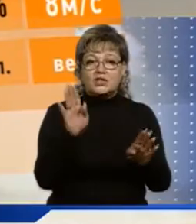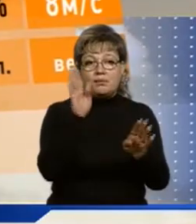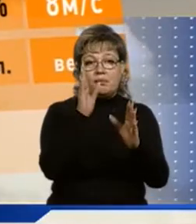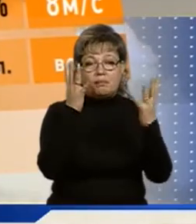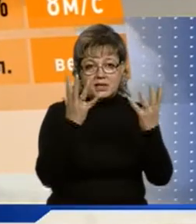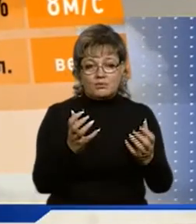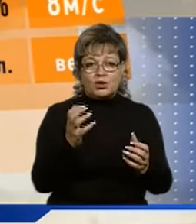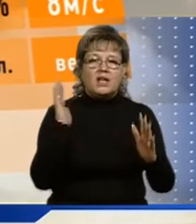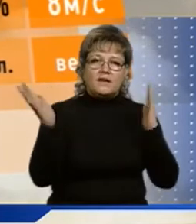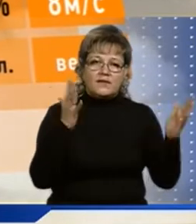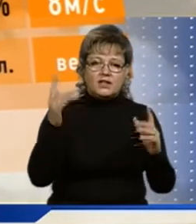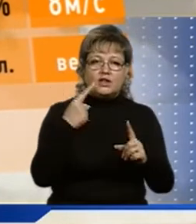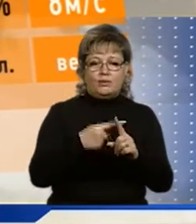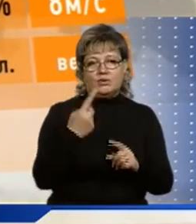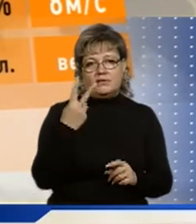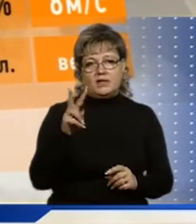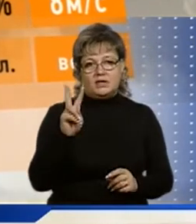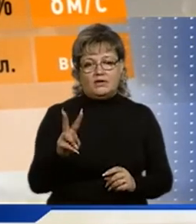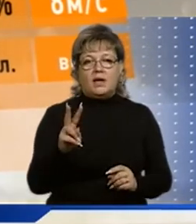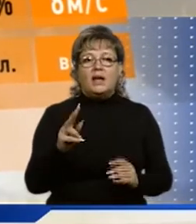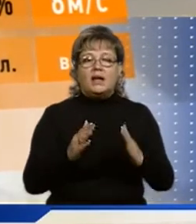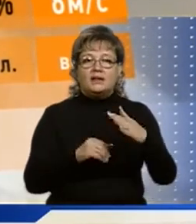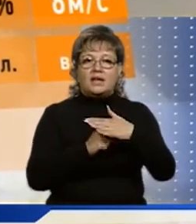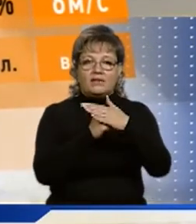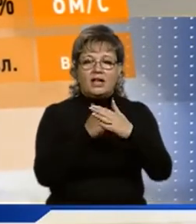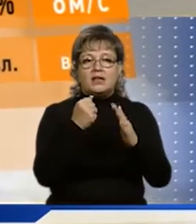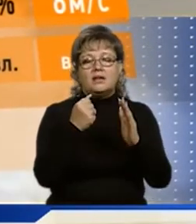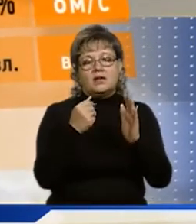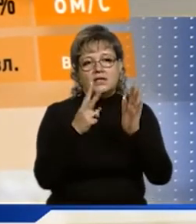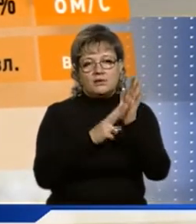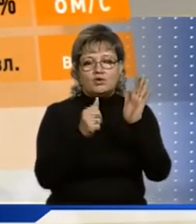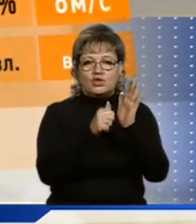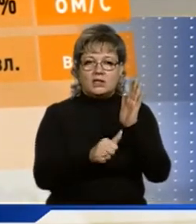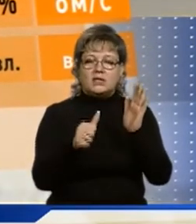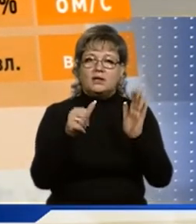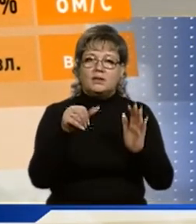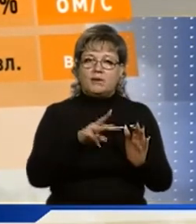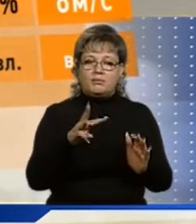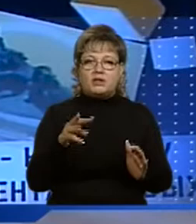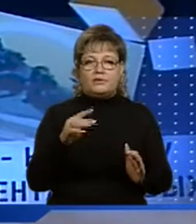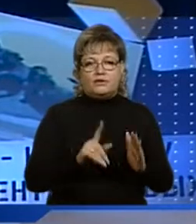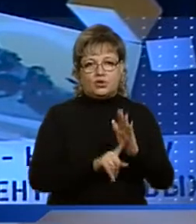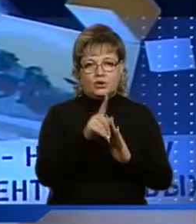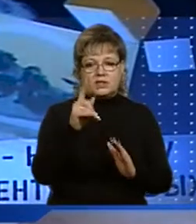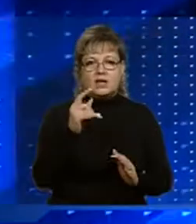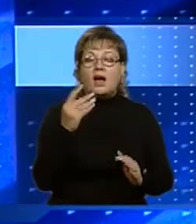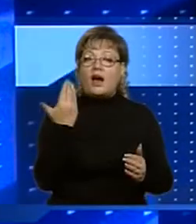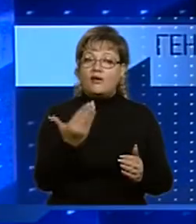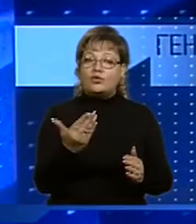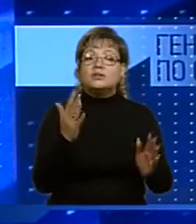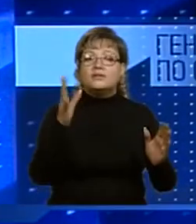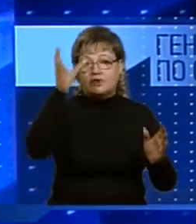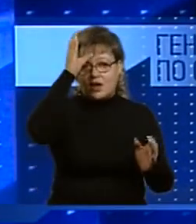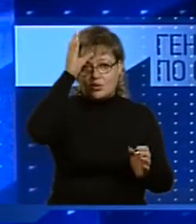пасмурные ветреные выходные, плюс 22. Атмосферное давление 760 миллиметров ртутного столба. А вот погода в